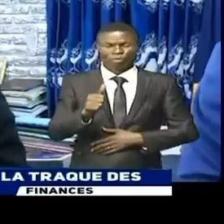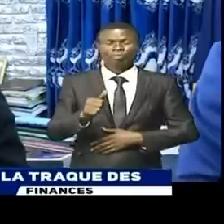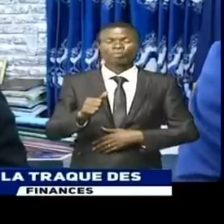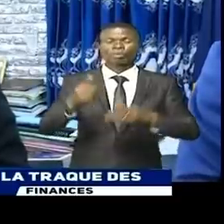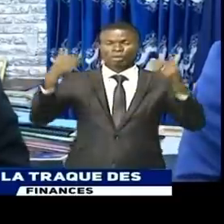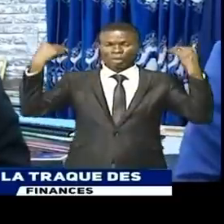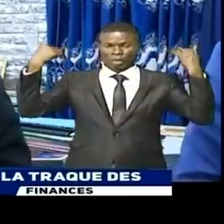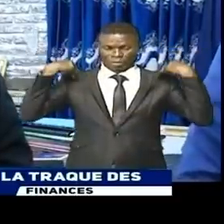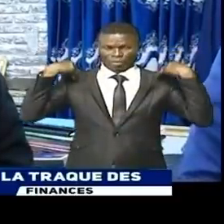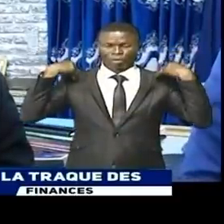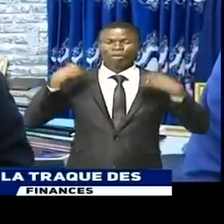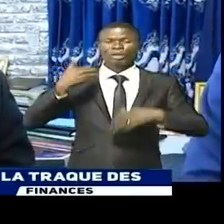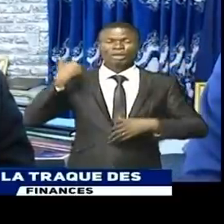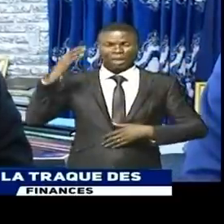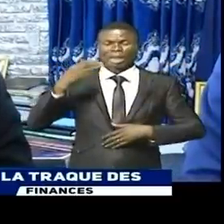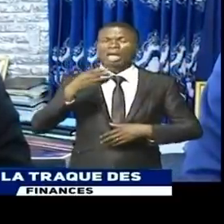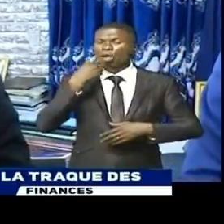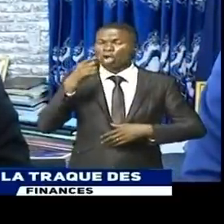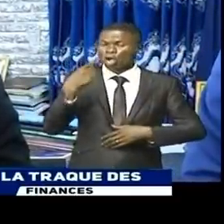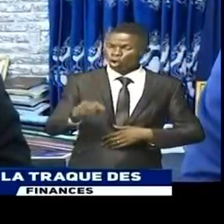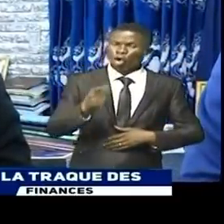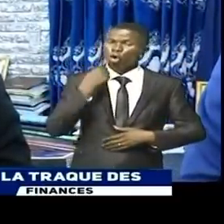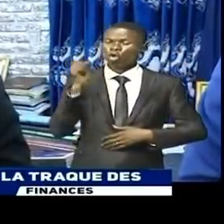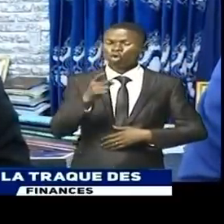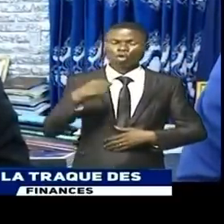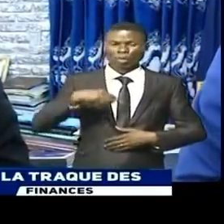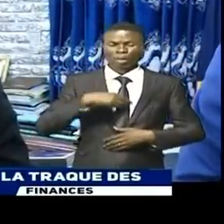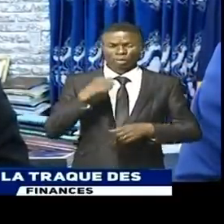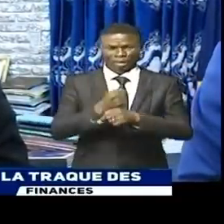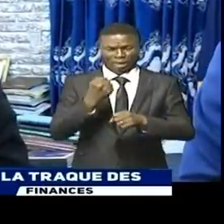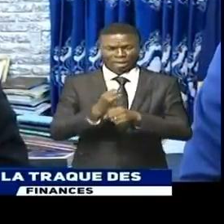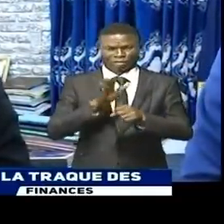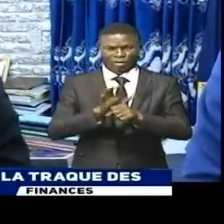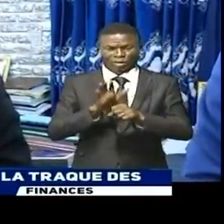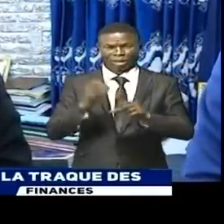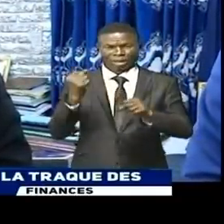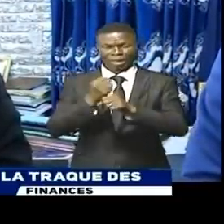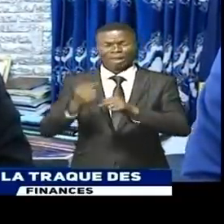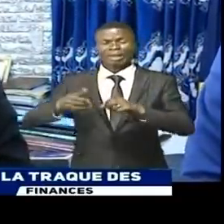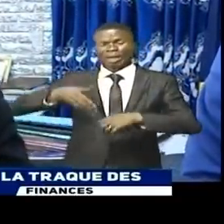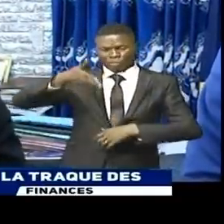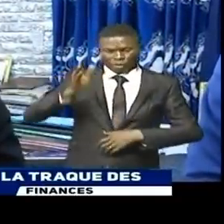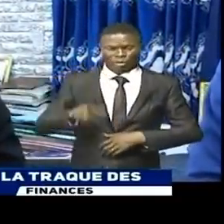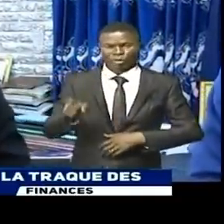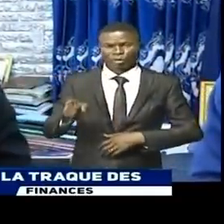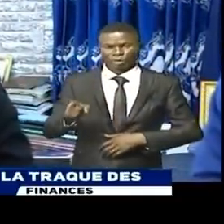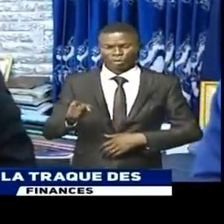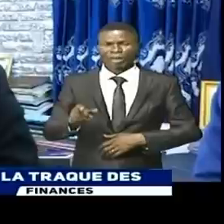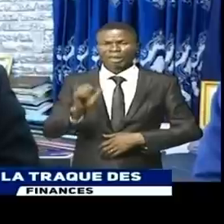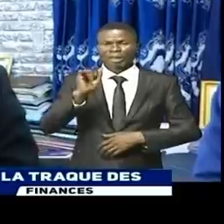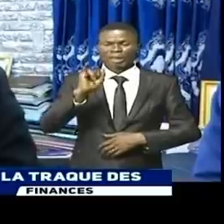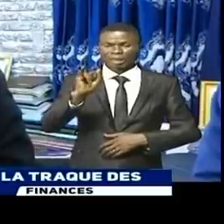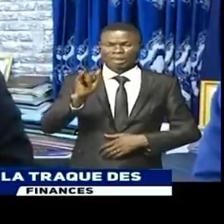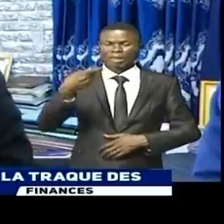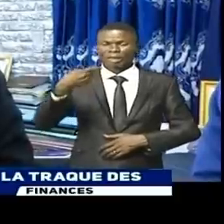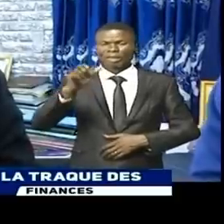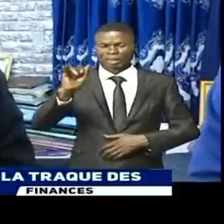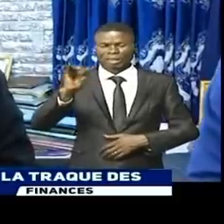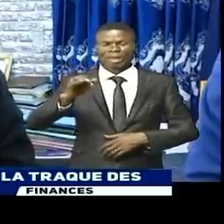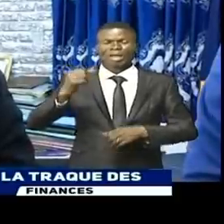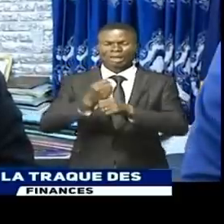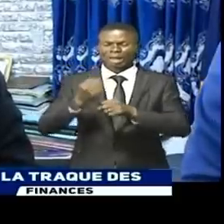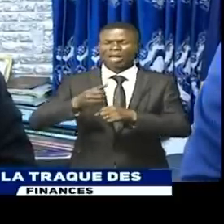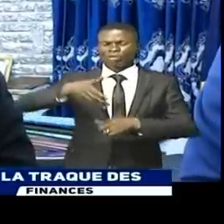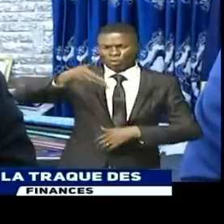nous avait donné cette instruction de pouvoir travailler avec les services spécialisés l'idf est un service qui est spécialisée